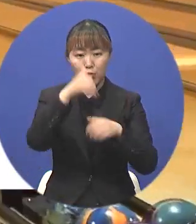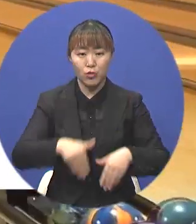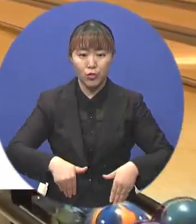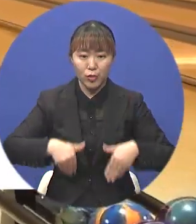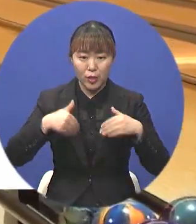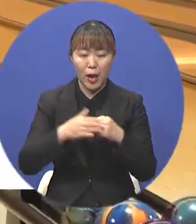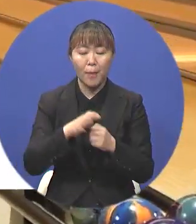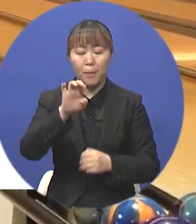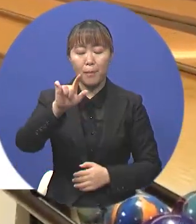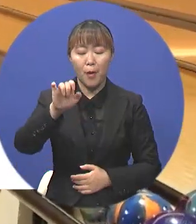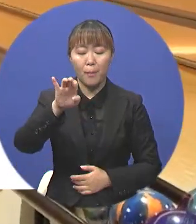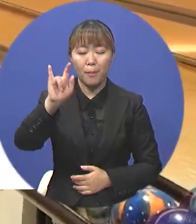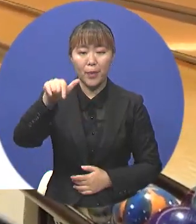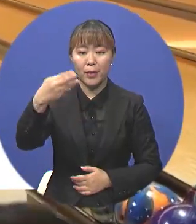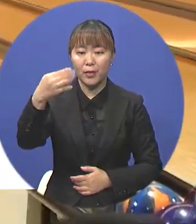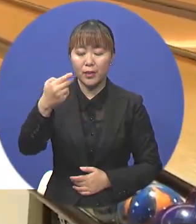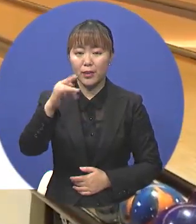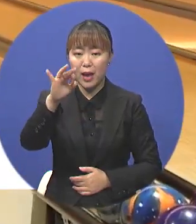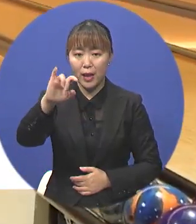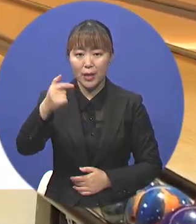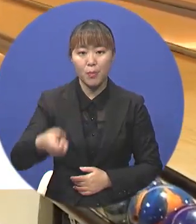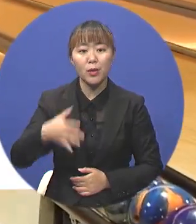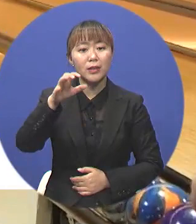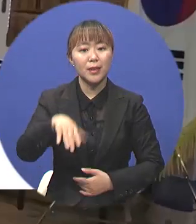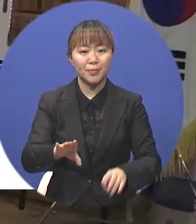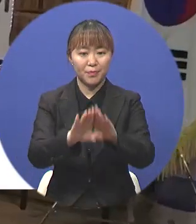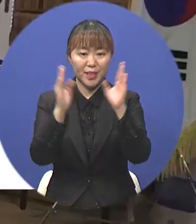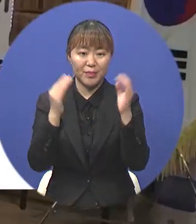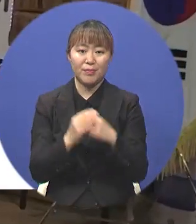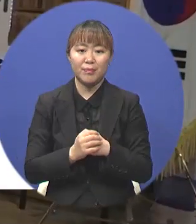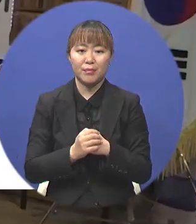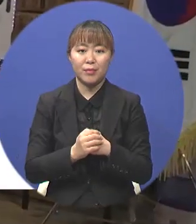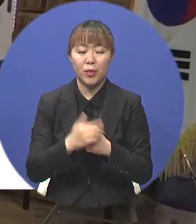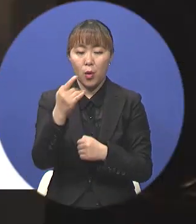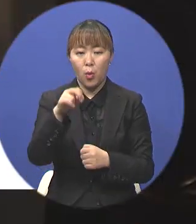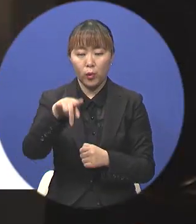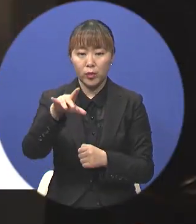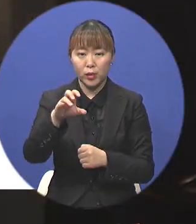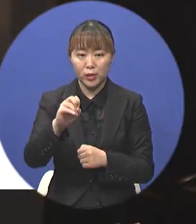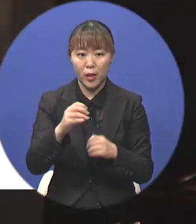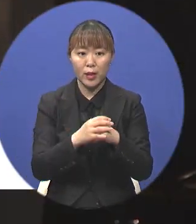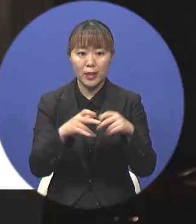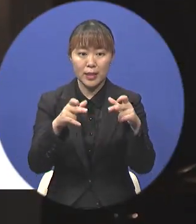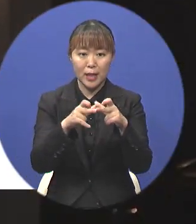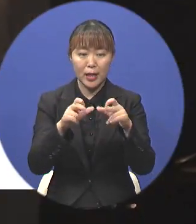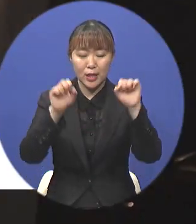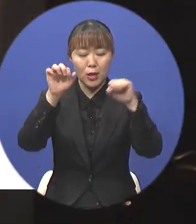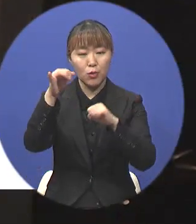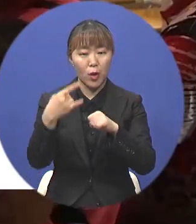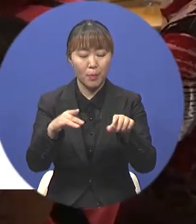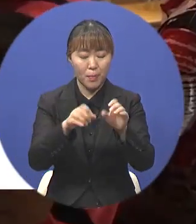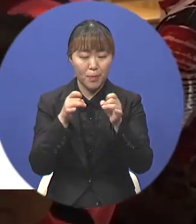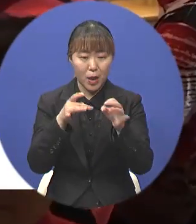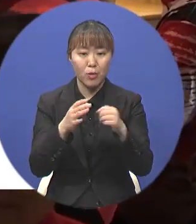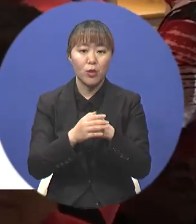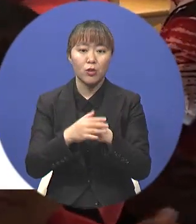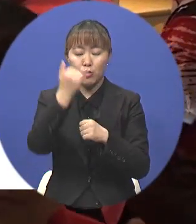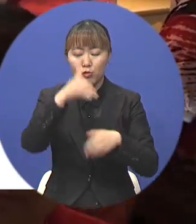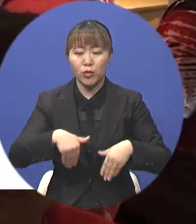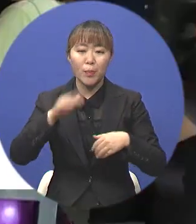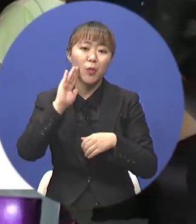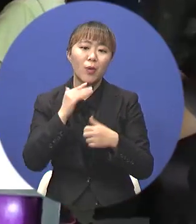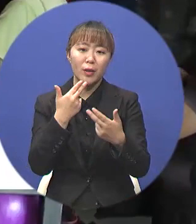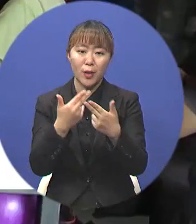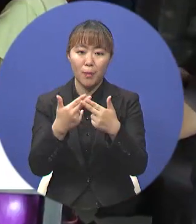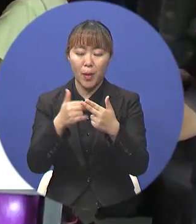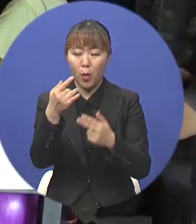신도시 퍼펙트라인 볼링장에서 개최됐습니다. 홍성군 장애인체육회가 주최하고 충남 농아인협회